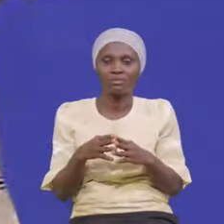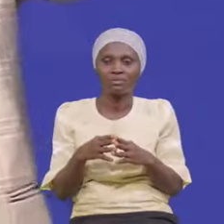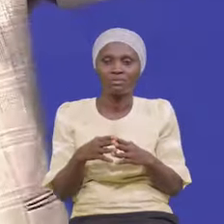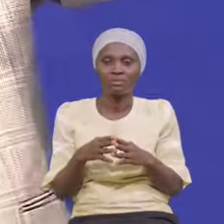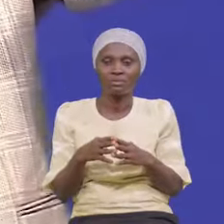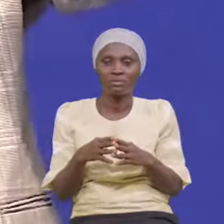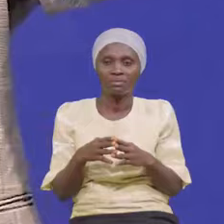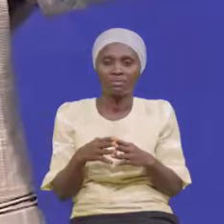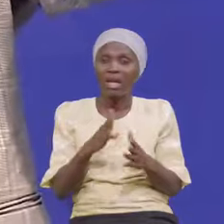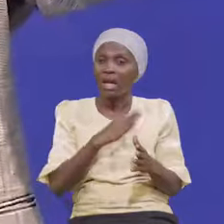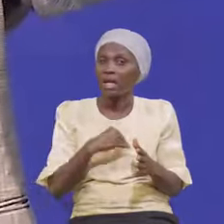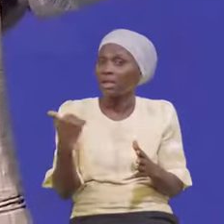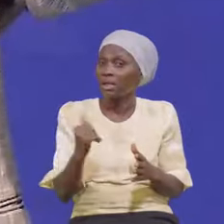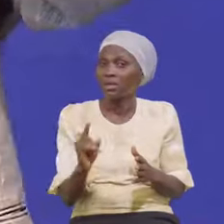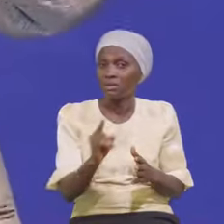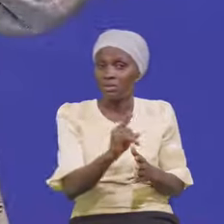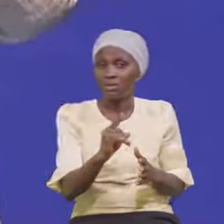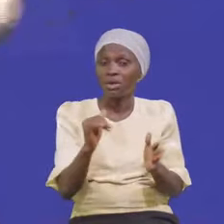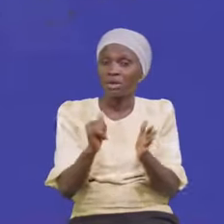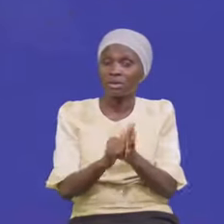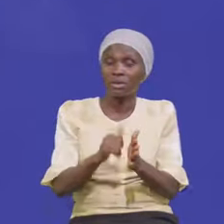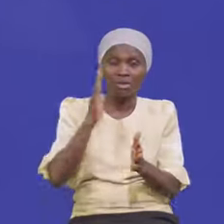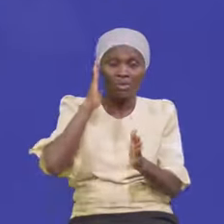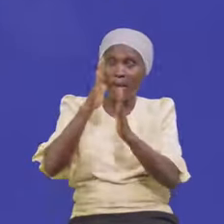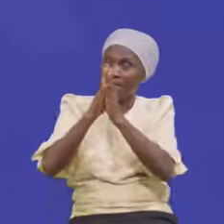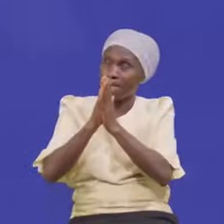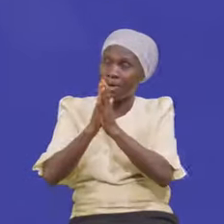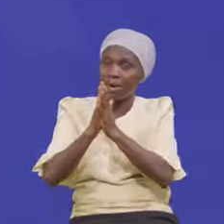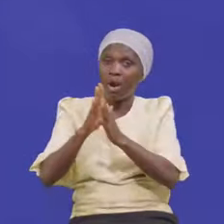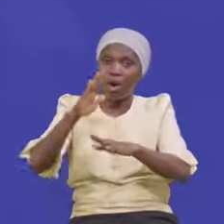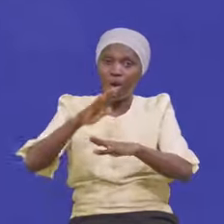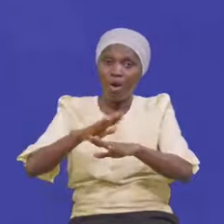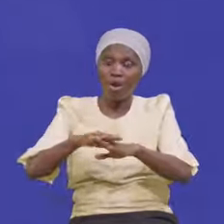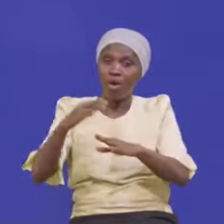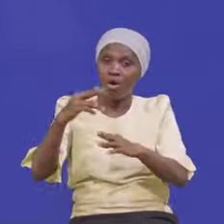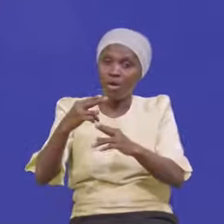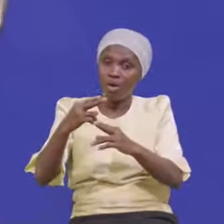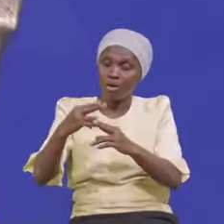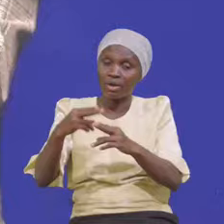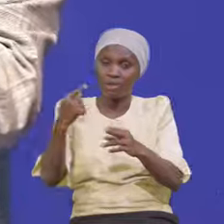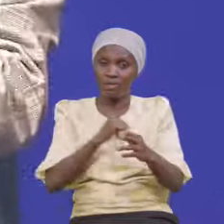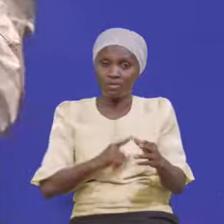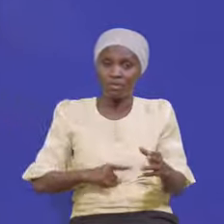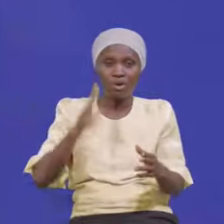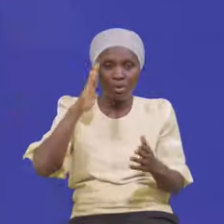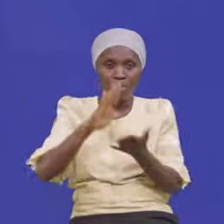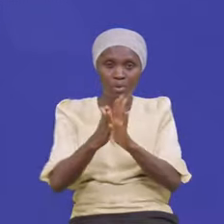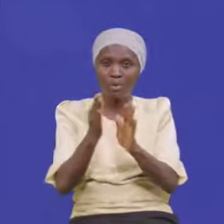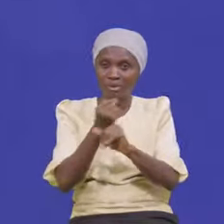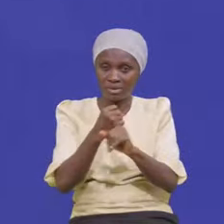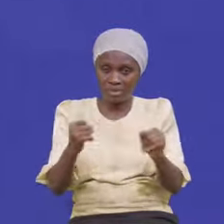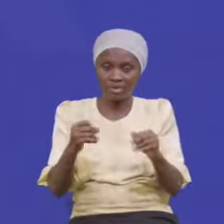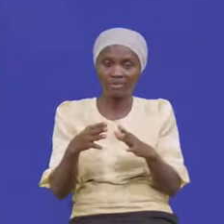And whosoever shall call on the name of the Lord shall be saved. ప్రభువు నామాన్ని పిలిచిన వారు